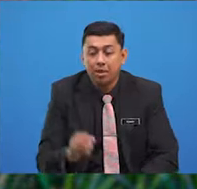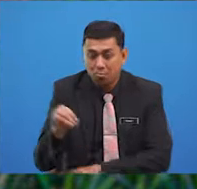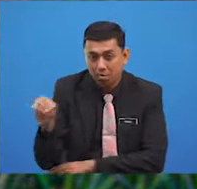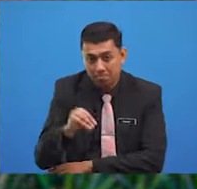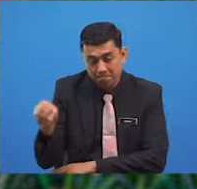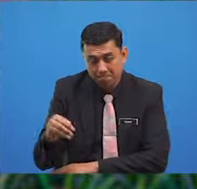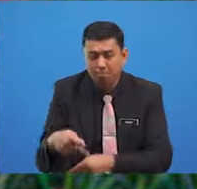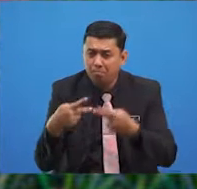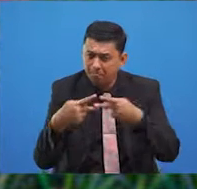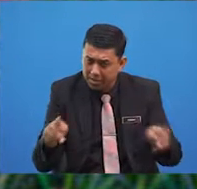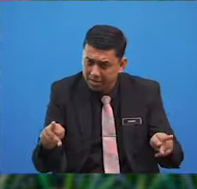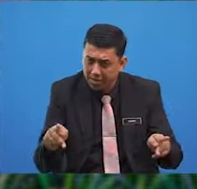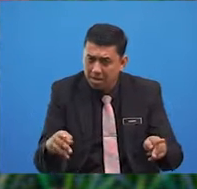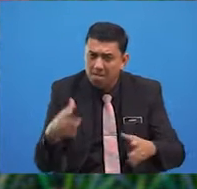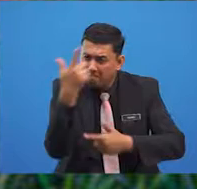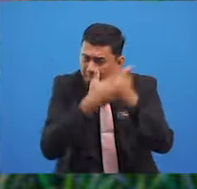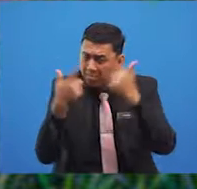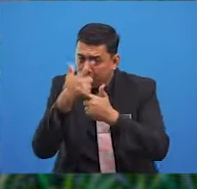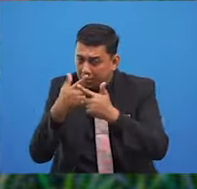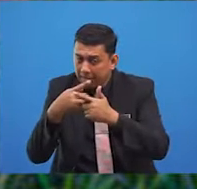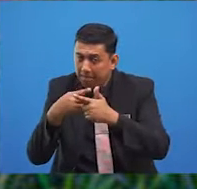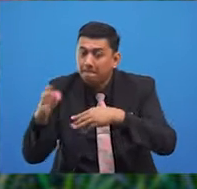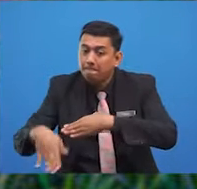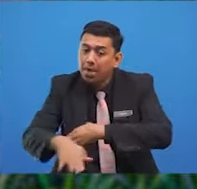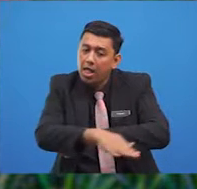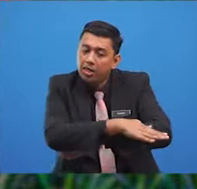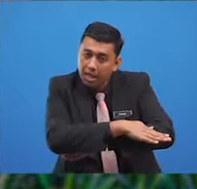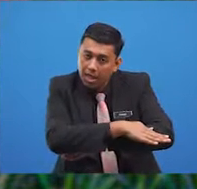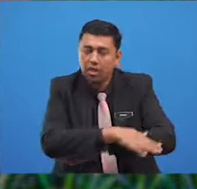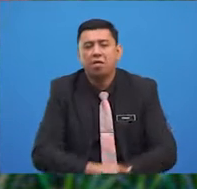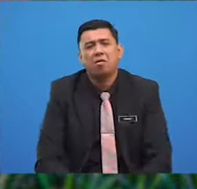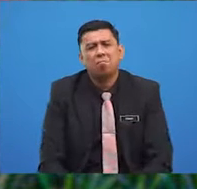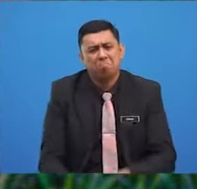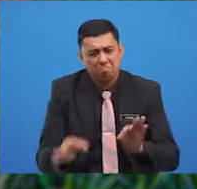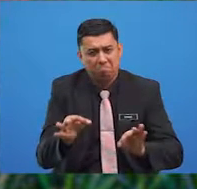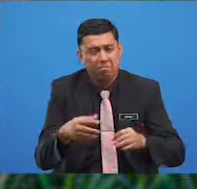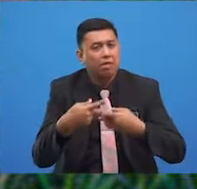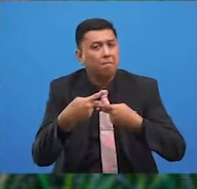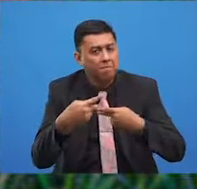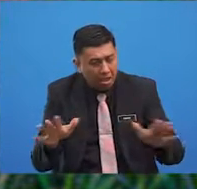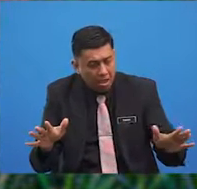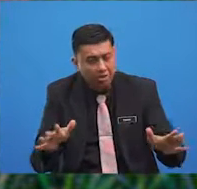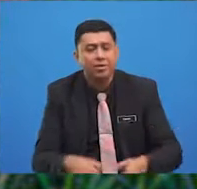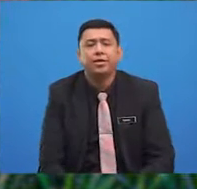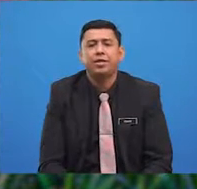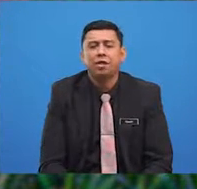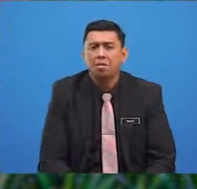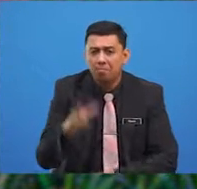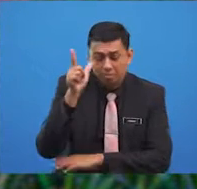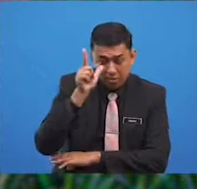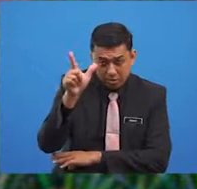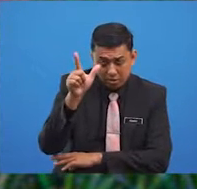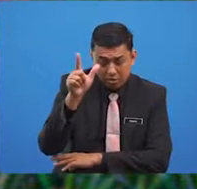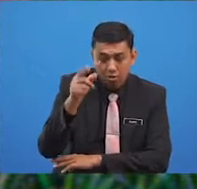Murid-murid, pernahkah kamu bersiar-siar di pantai? Jika pernah, adakah murid-murid pernah melihat